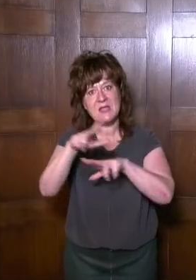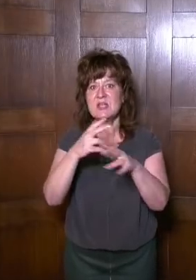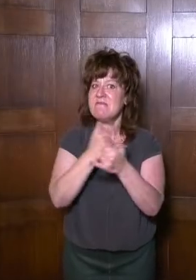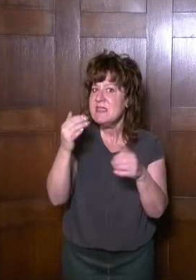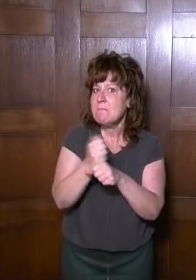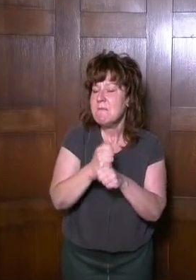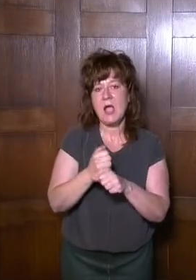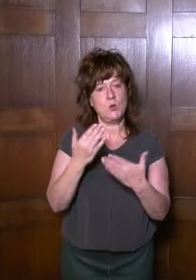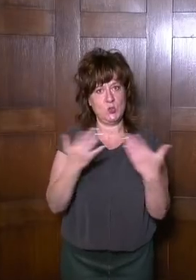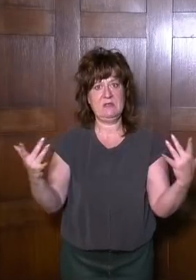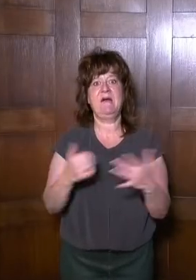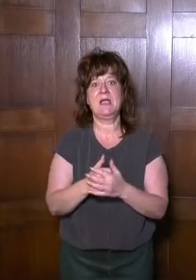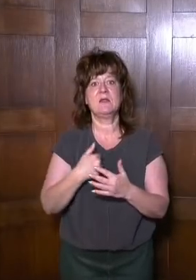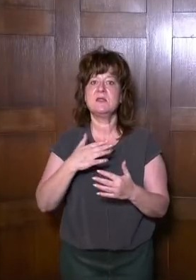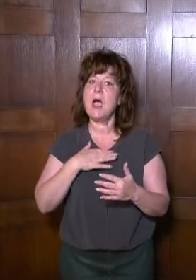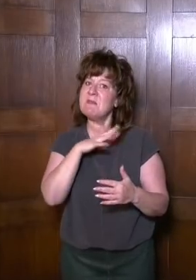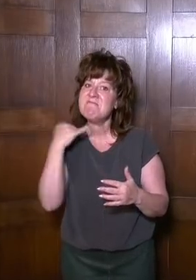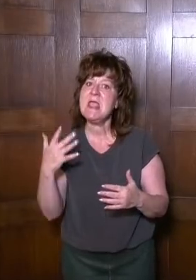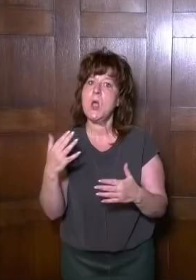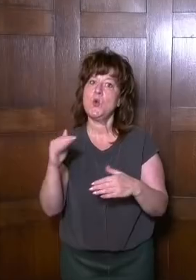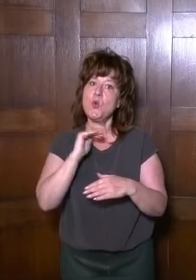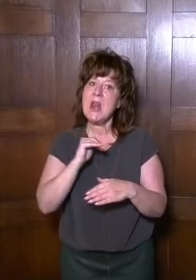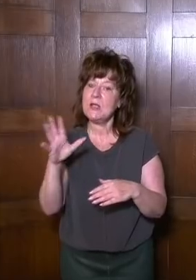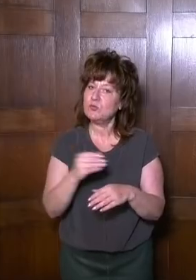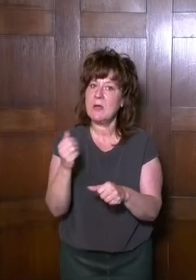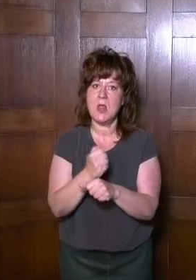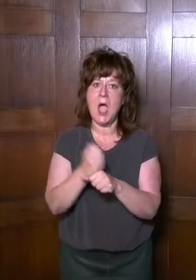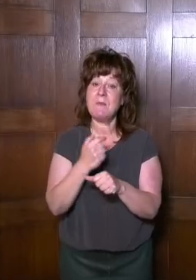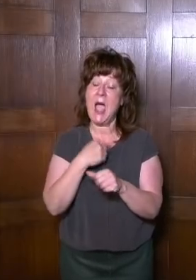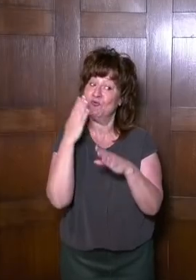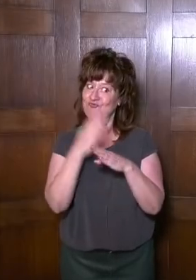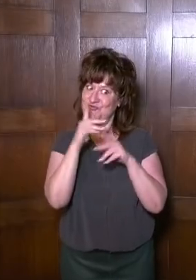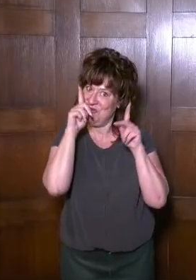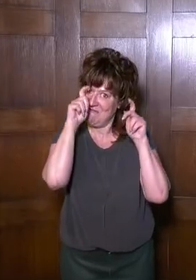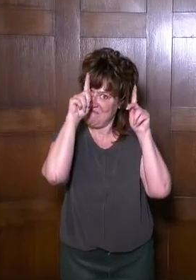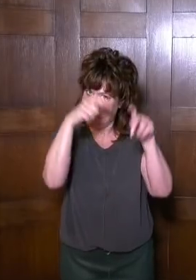Ausbruchsmanagement. Habe mit vielen Kollegen zu tun gehabt. Ich habe übrigens auch schon das Virus gesehen.